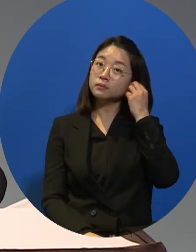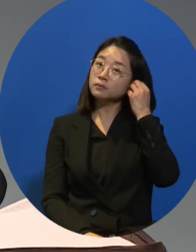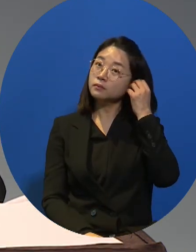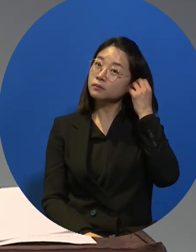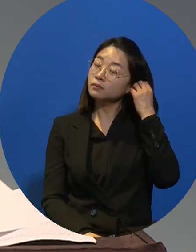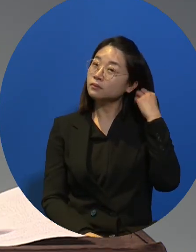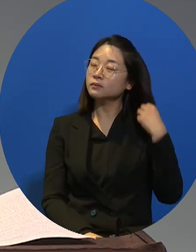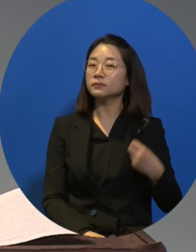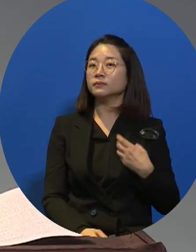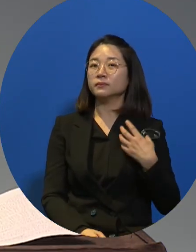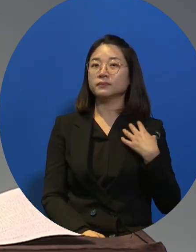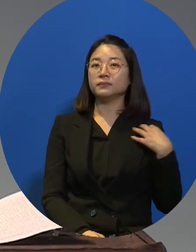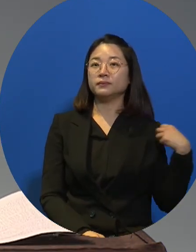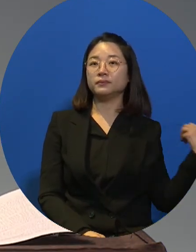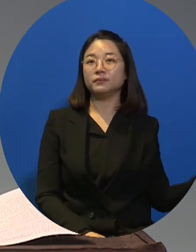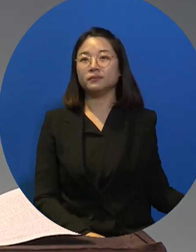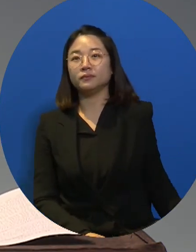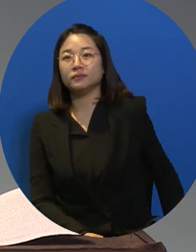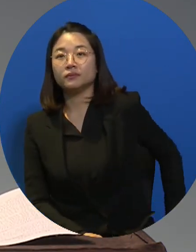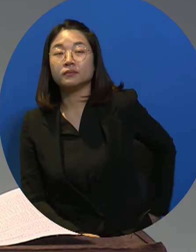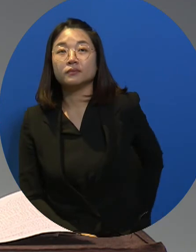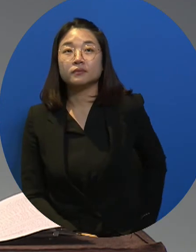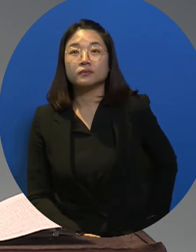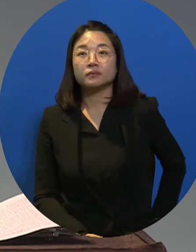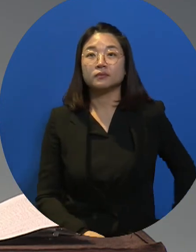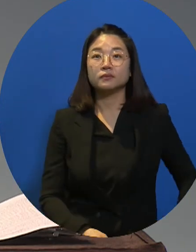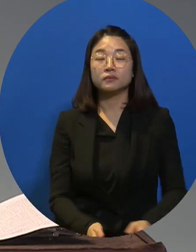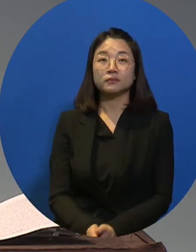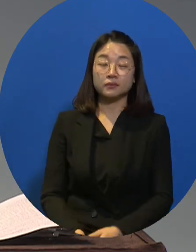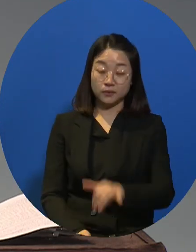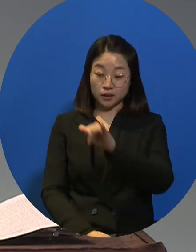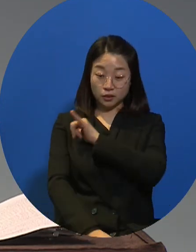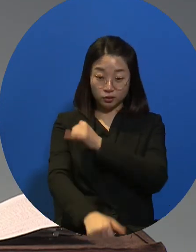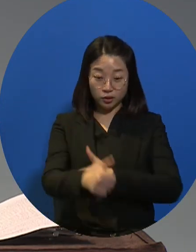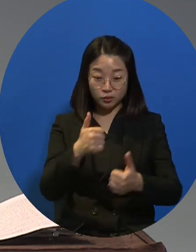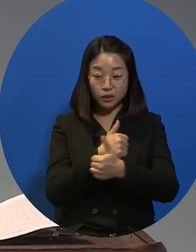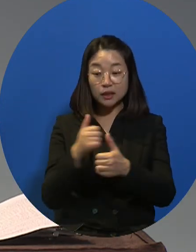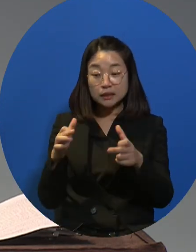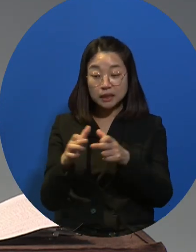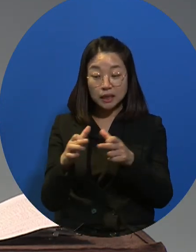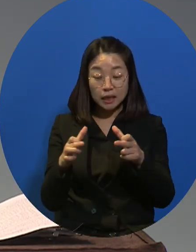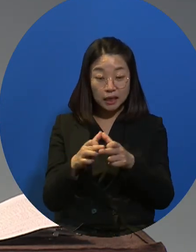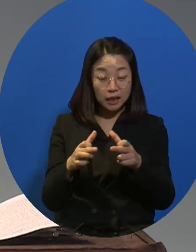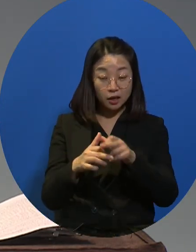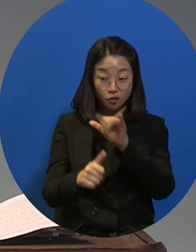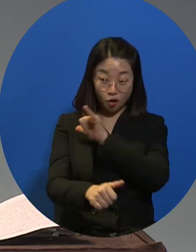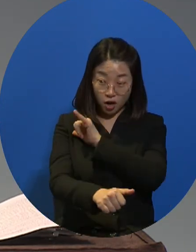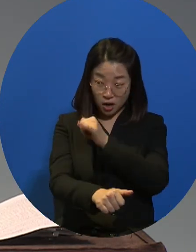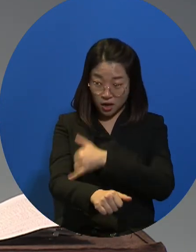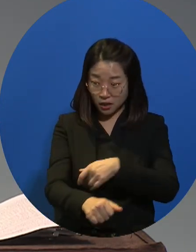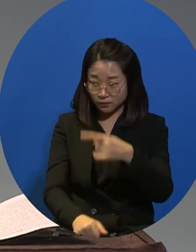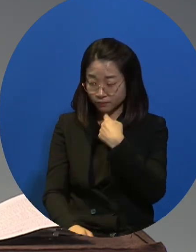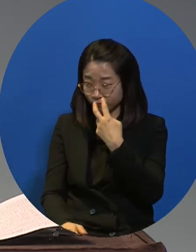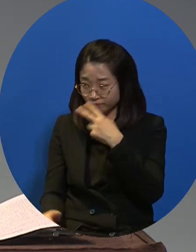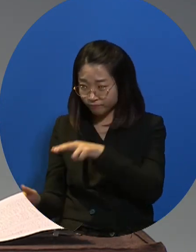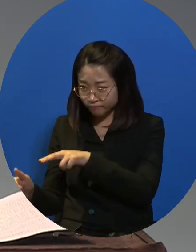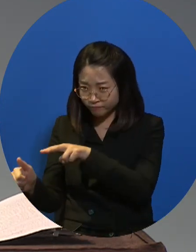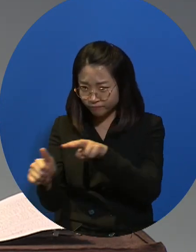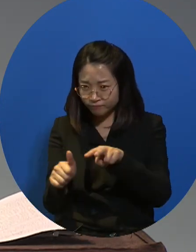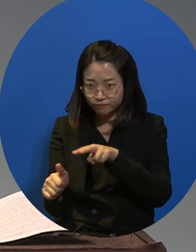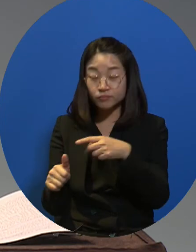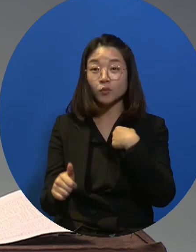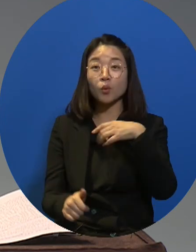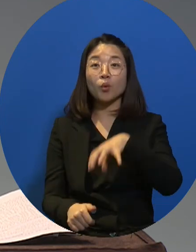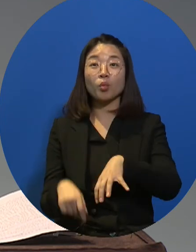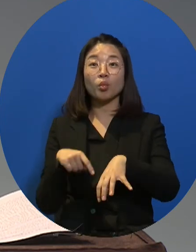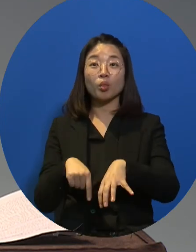사실은 이제 인권위가 장애인 권리 협약의 모니터링 기구이기 때문에 인권위가 지원 절차 선택 비준이